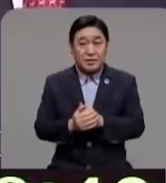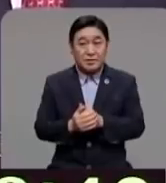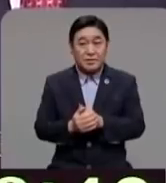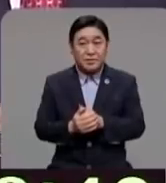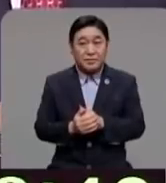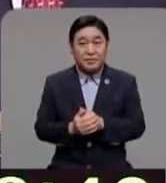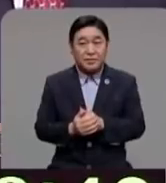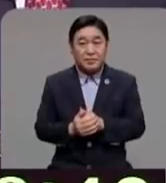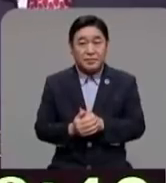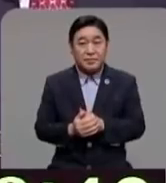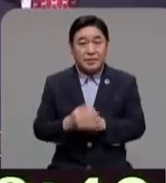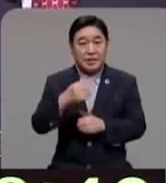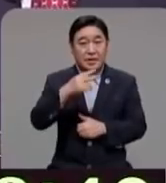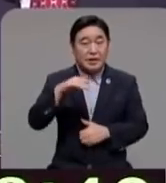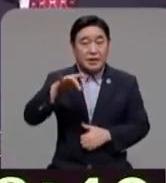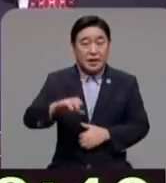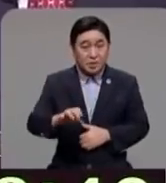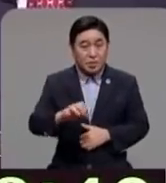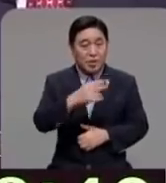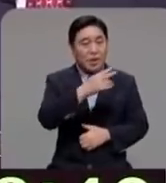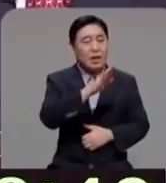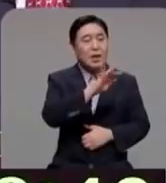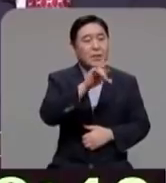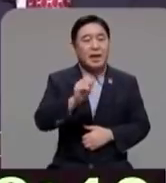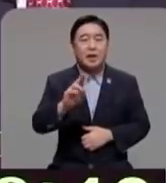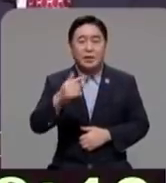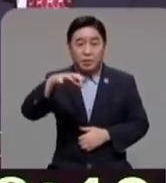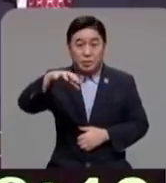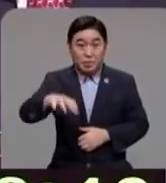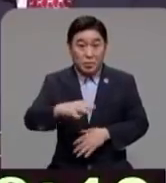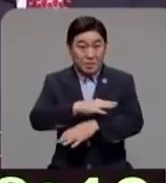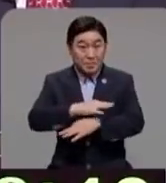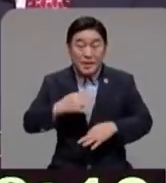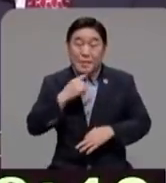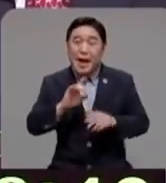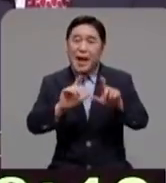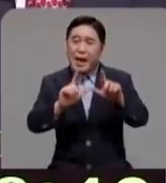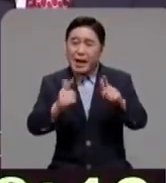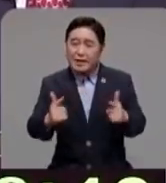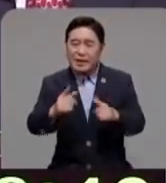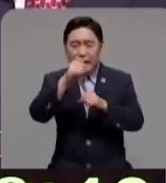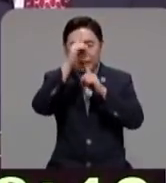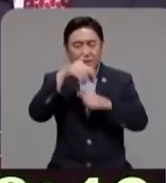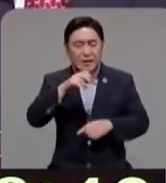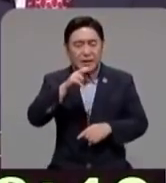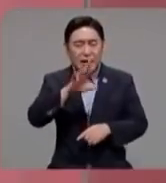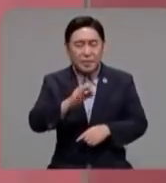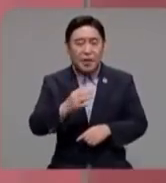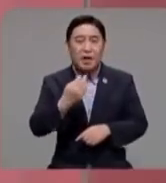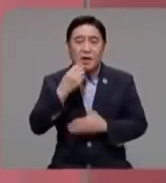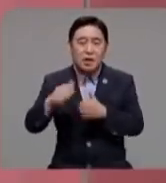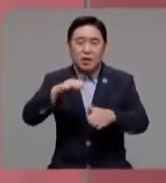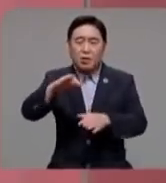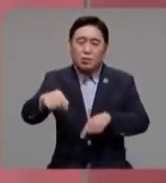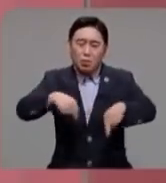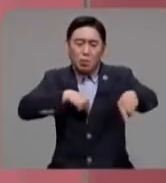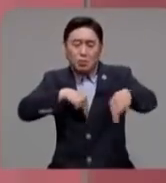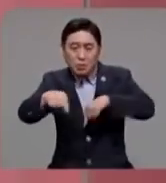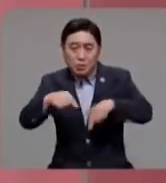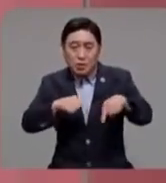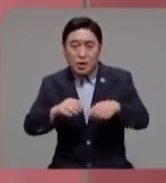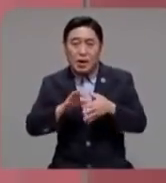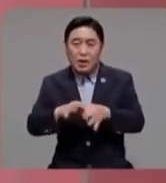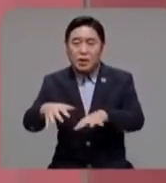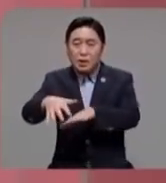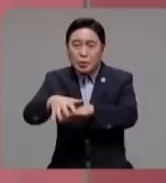그 대장동, 백현동 이렇게 가는 비리뿐만 아니라 이재명의 모든 도정 그리고 거기에 연결돼 있는